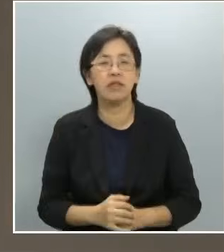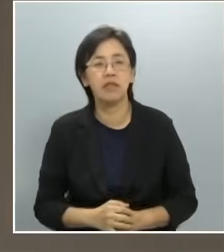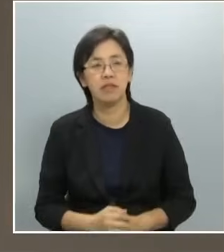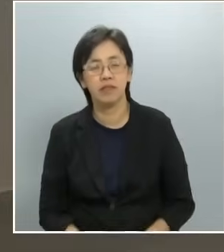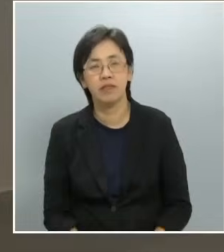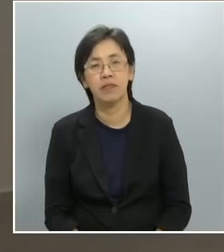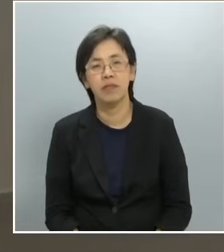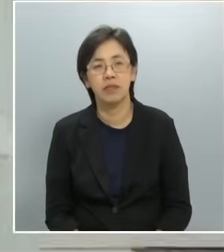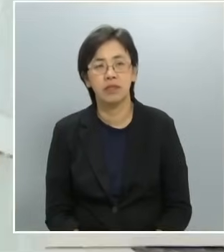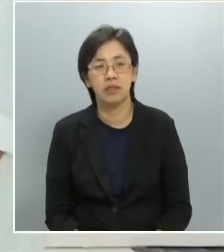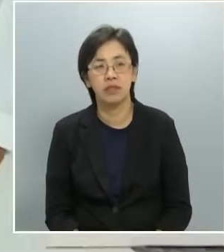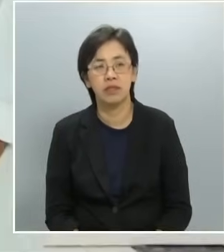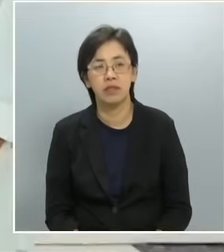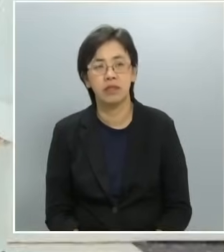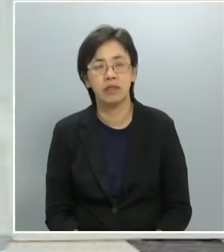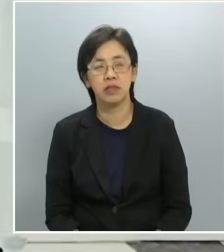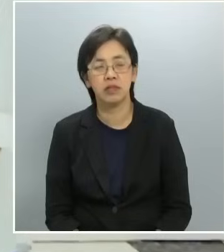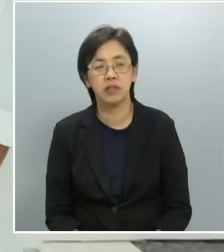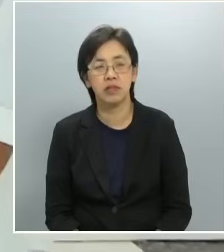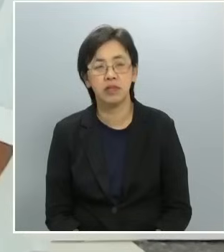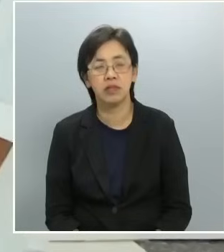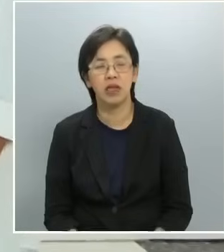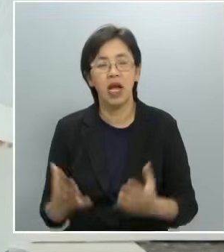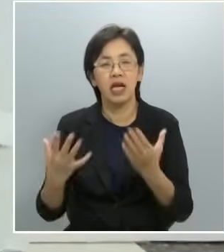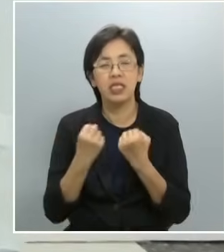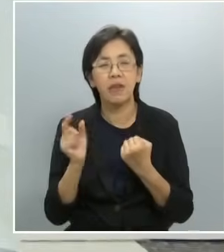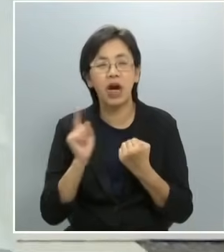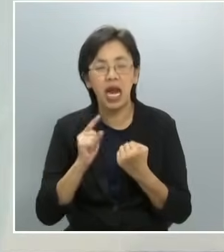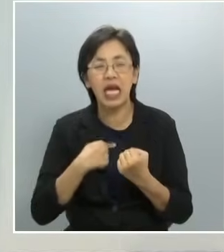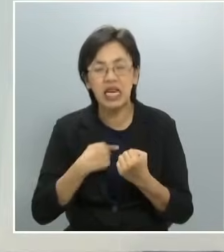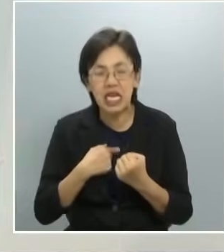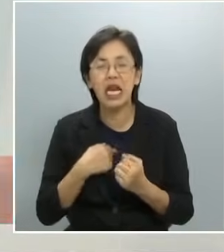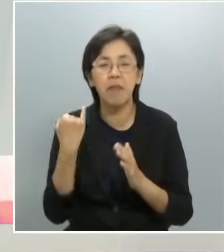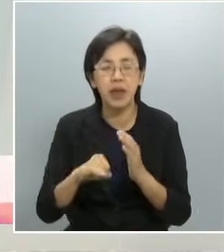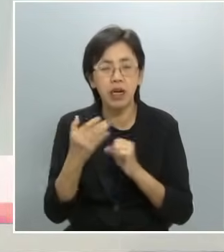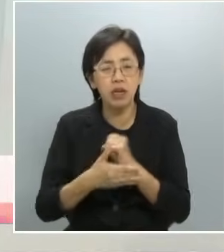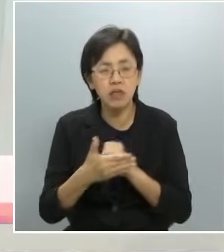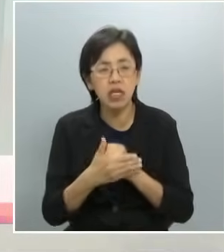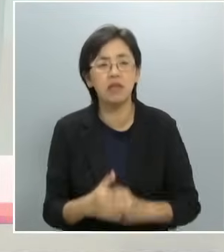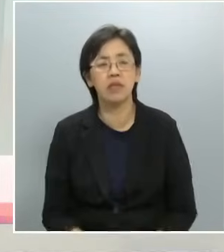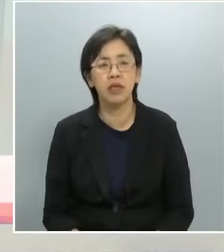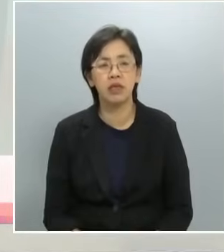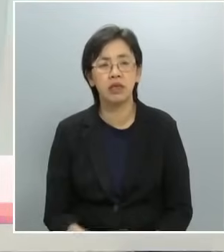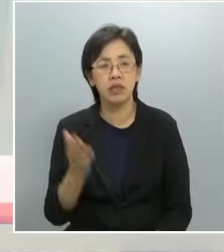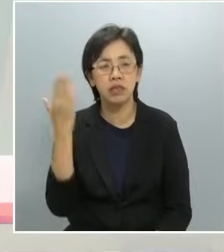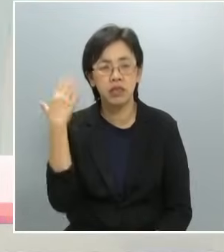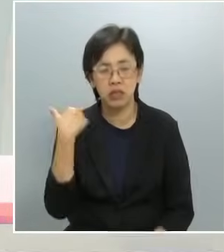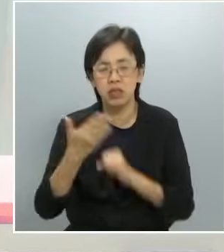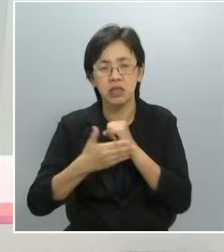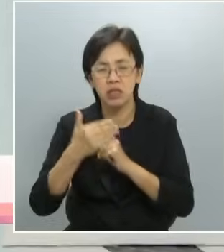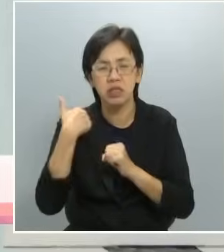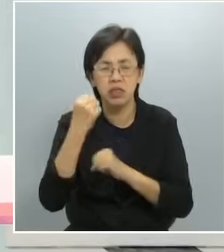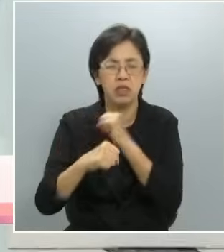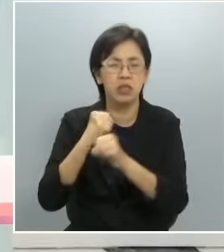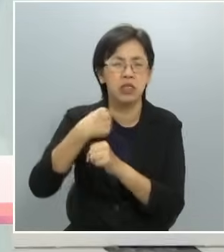ค่ะ บอกว่าจะมาจับข้อหาแบบเราผัวพันยาเสพติดหนูยอมรับนะคะว่าเคยไปยุ่งเกี่ยวมาตั้งกับประมาณ10ปี